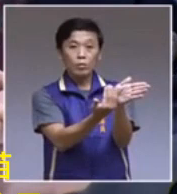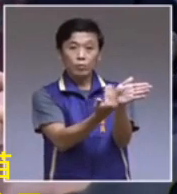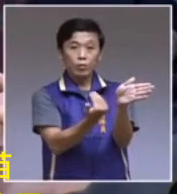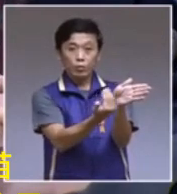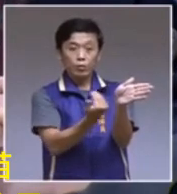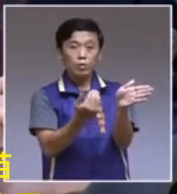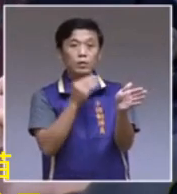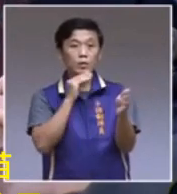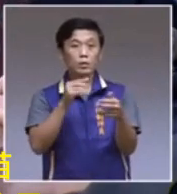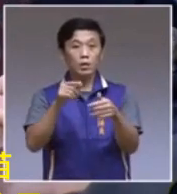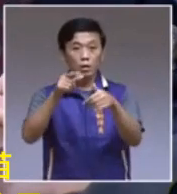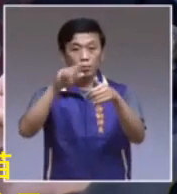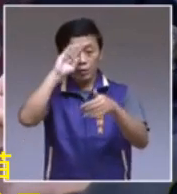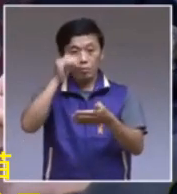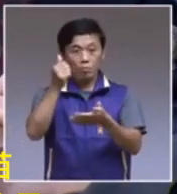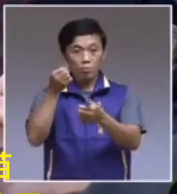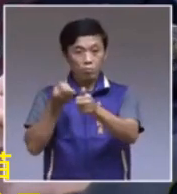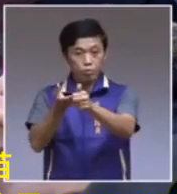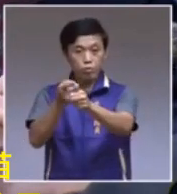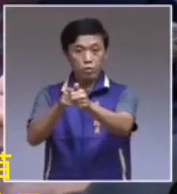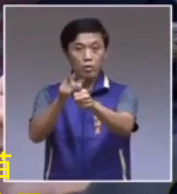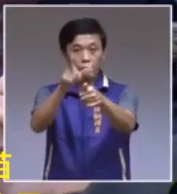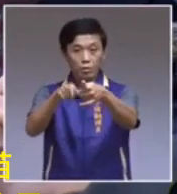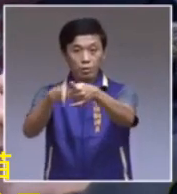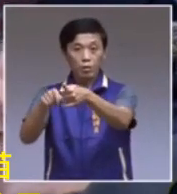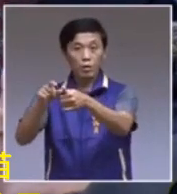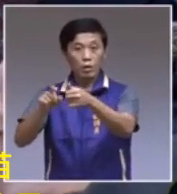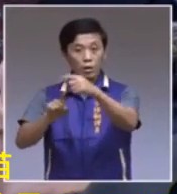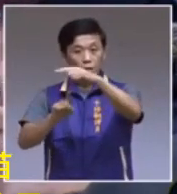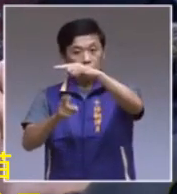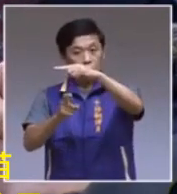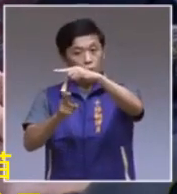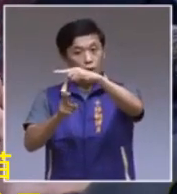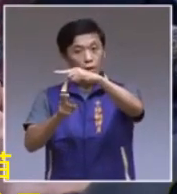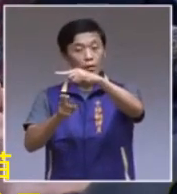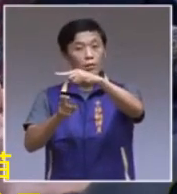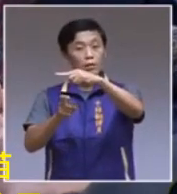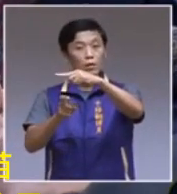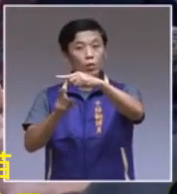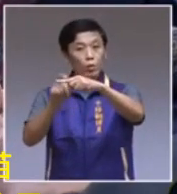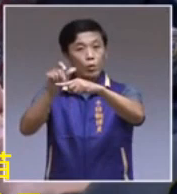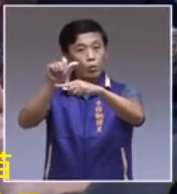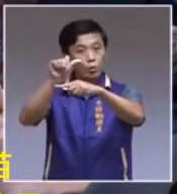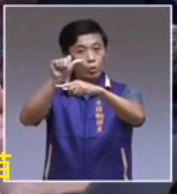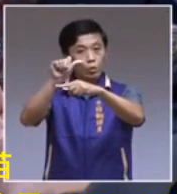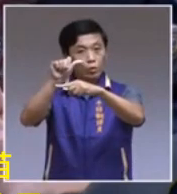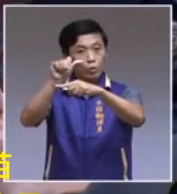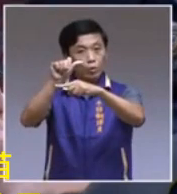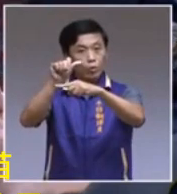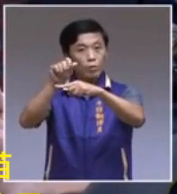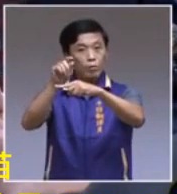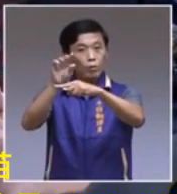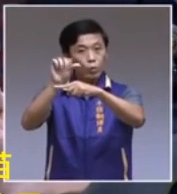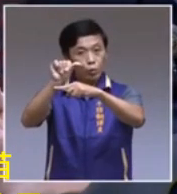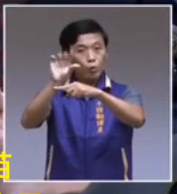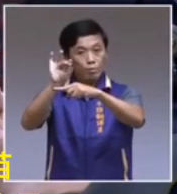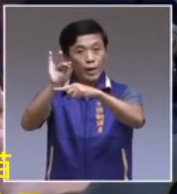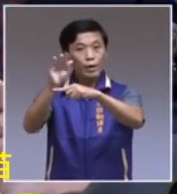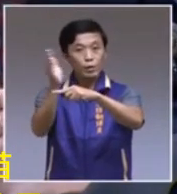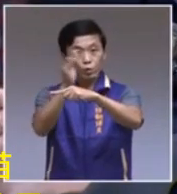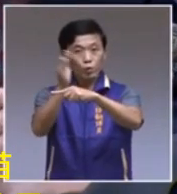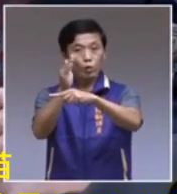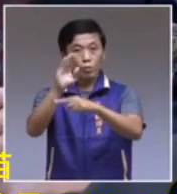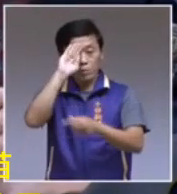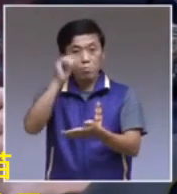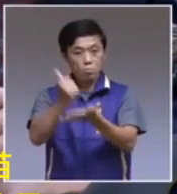数啊，那时候一开始的时候，每10万人口大概都平均有500位左右的确诊数。